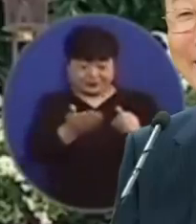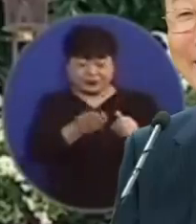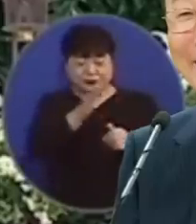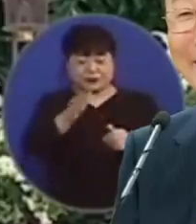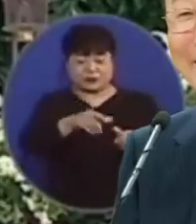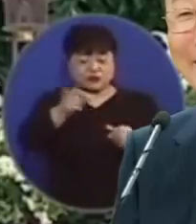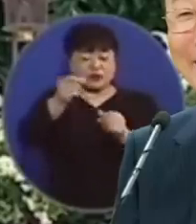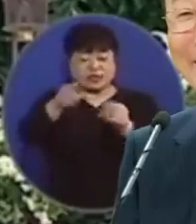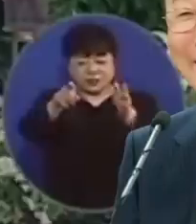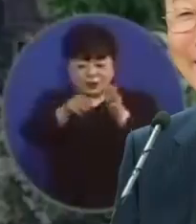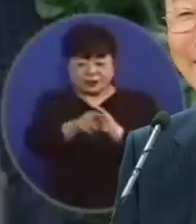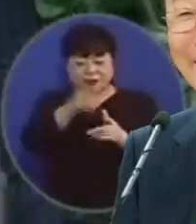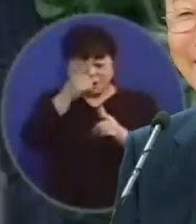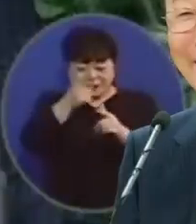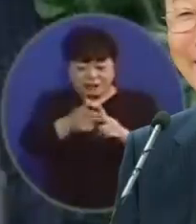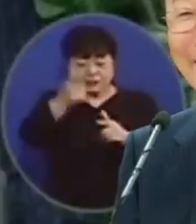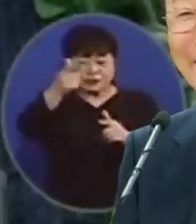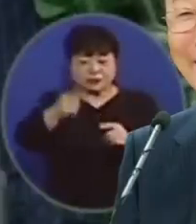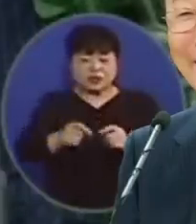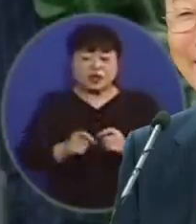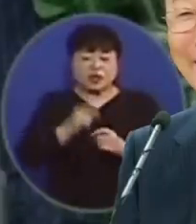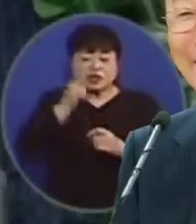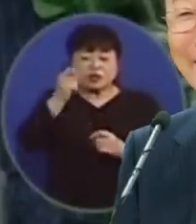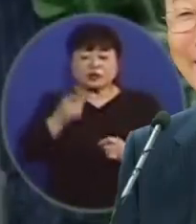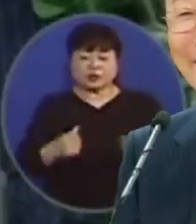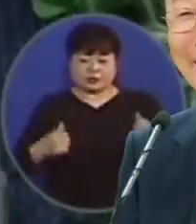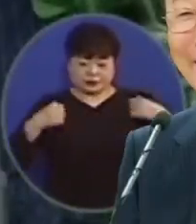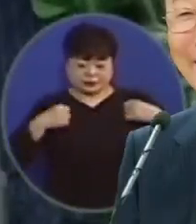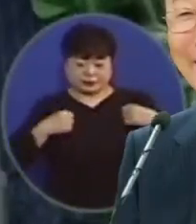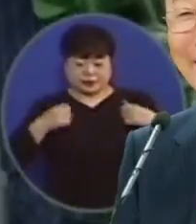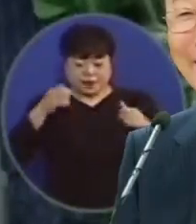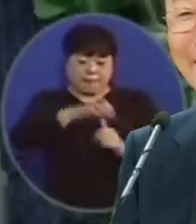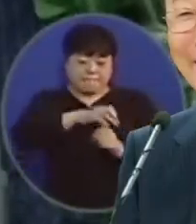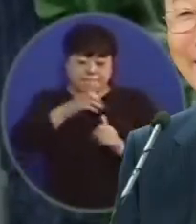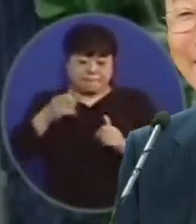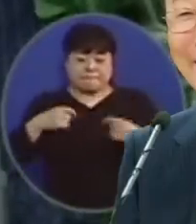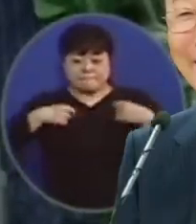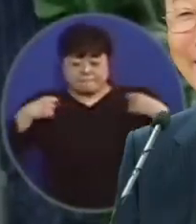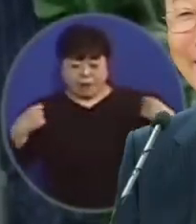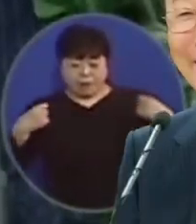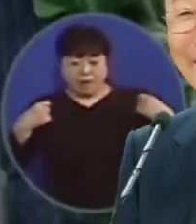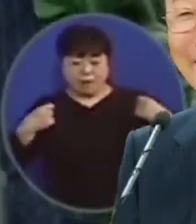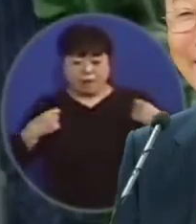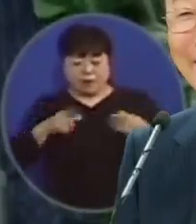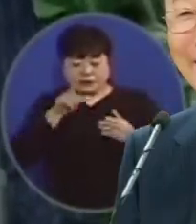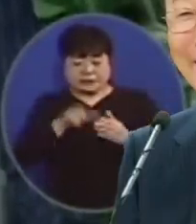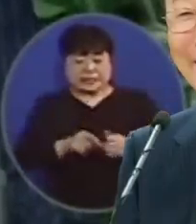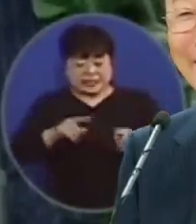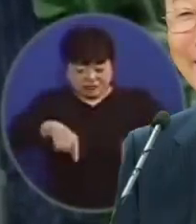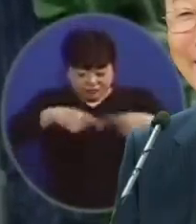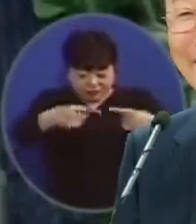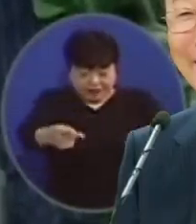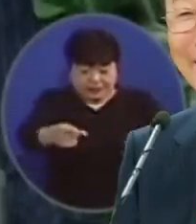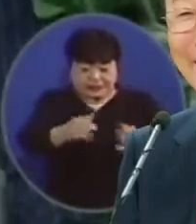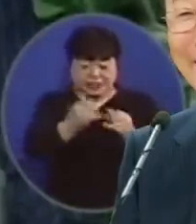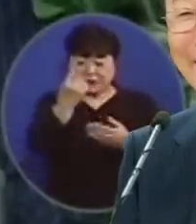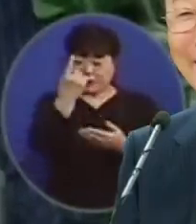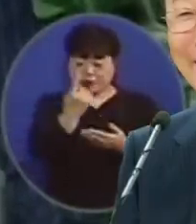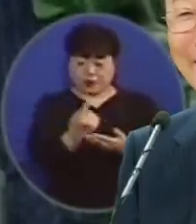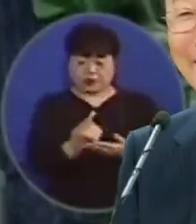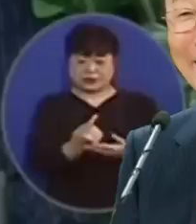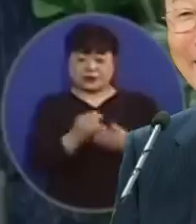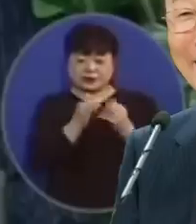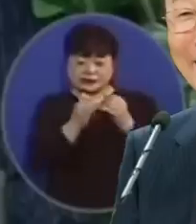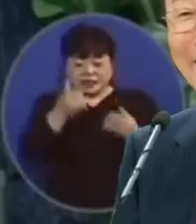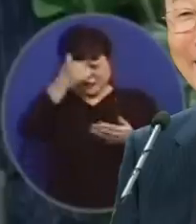우리를 구원하기 위해서 예수님을 영원의 옷을 벗고 시간 속에 뛰어들어와서 사람으로 오셔서